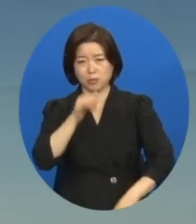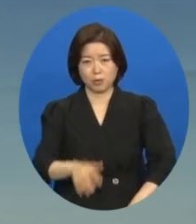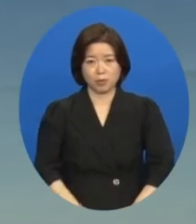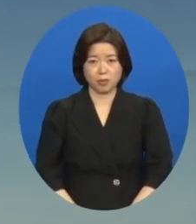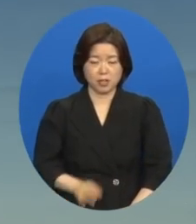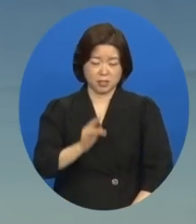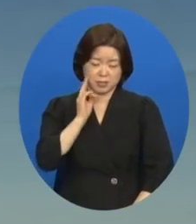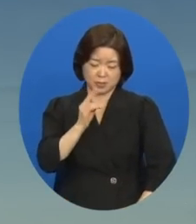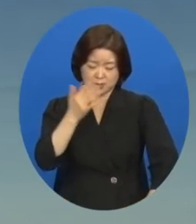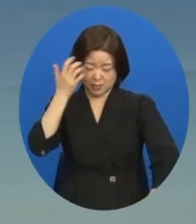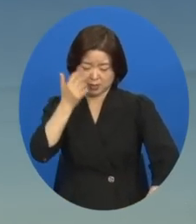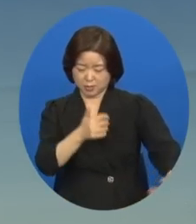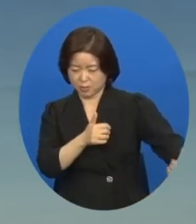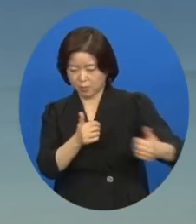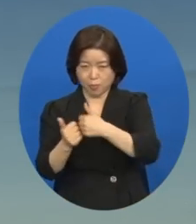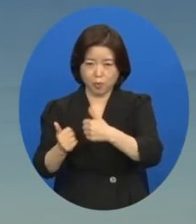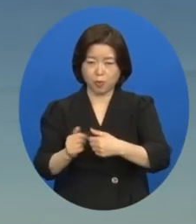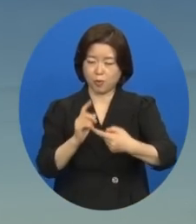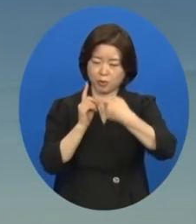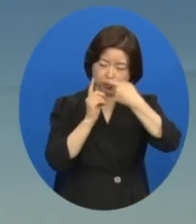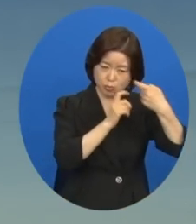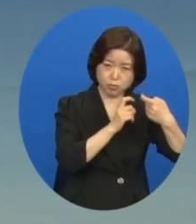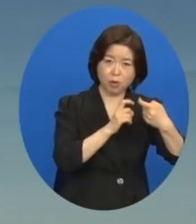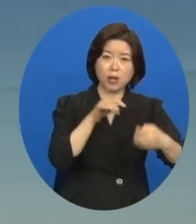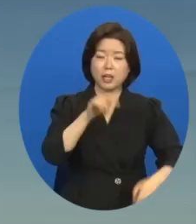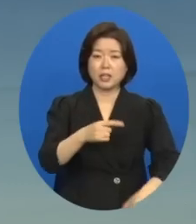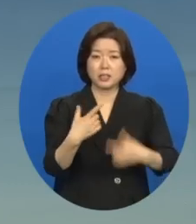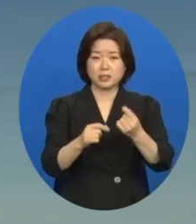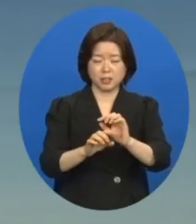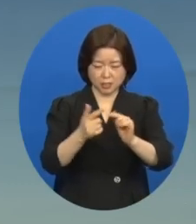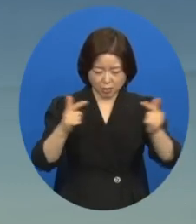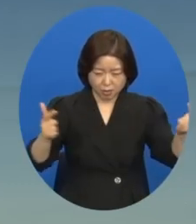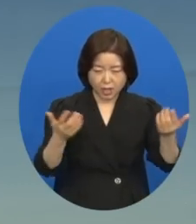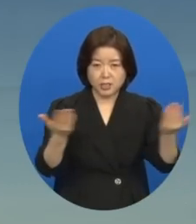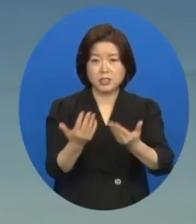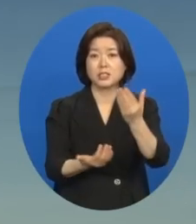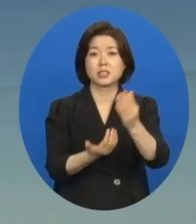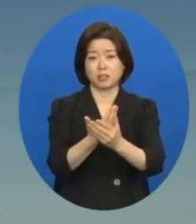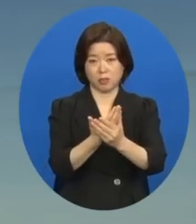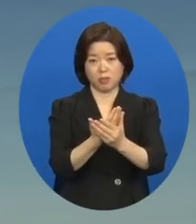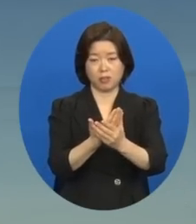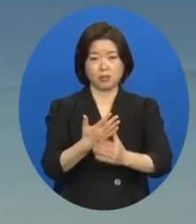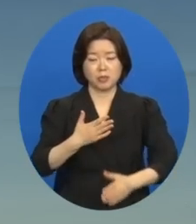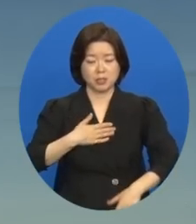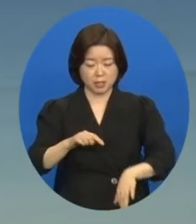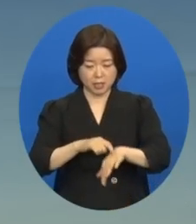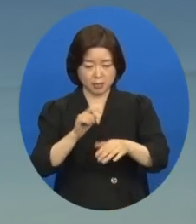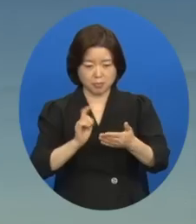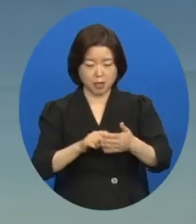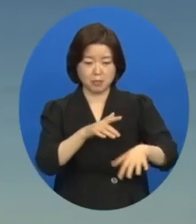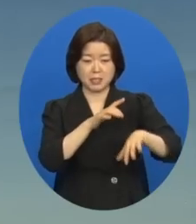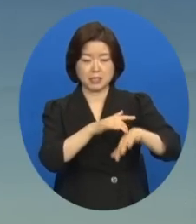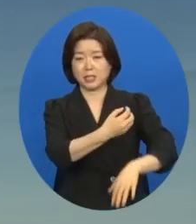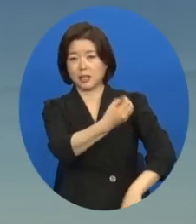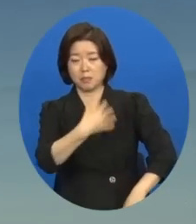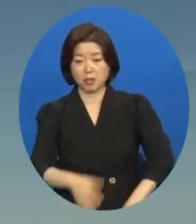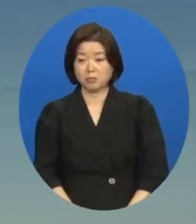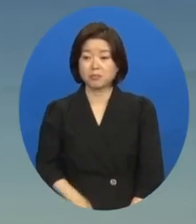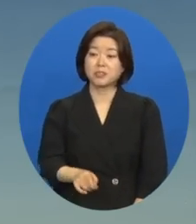영적인 공격과 유혹과 그런 여러 가지 사건들이 일어나며 제 마음에 사단이 말합니다. 너